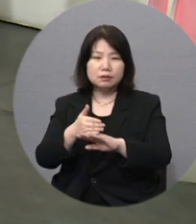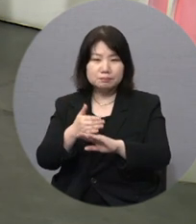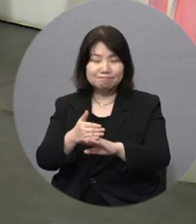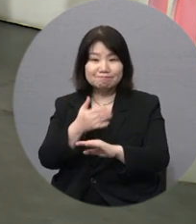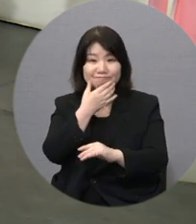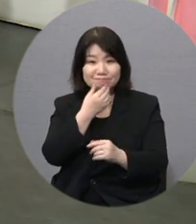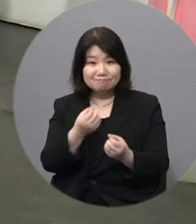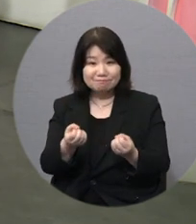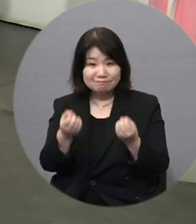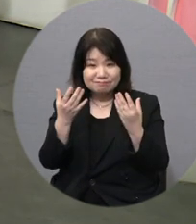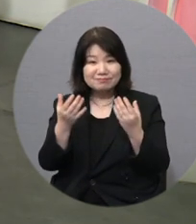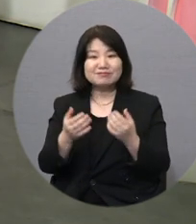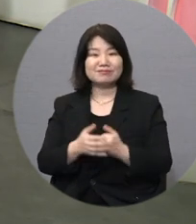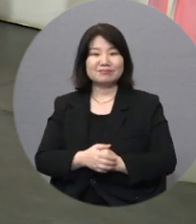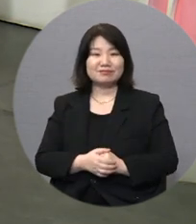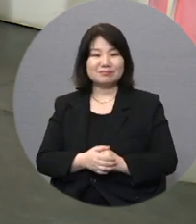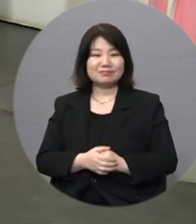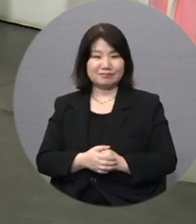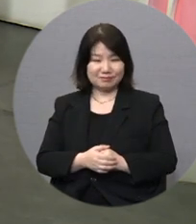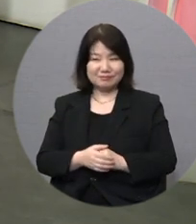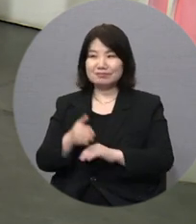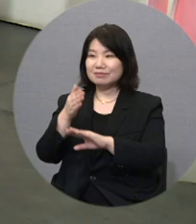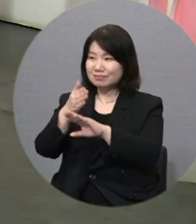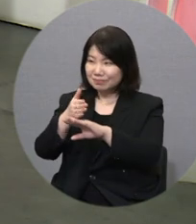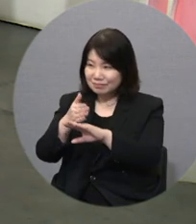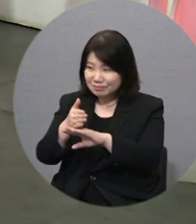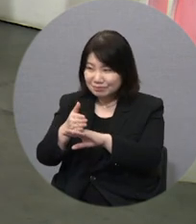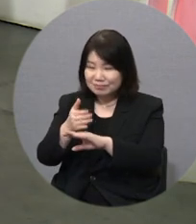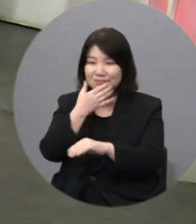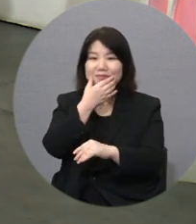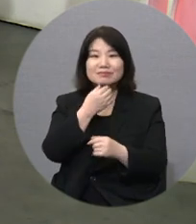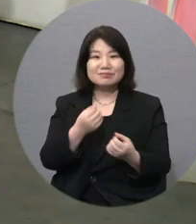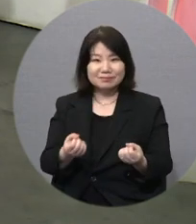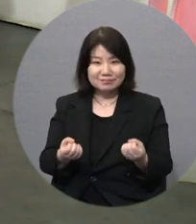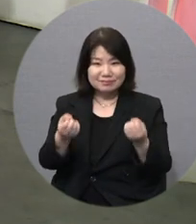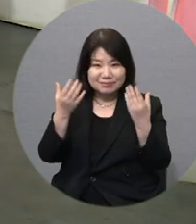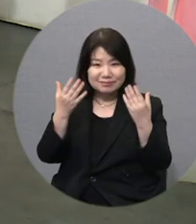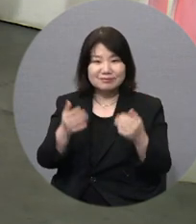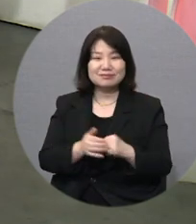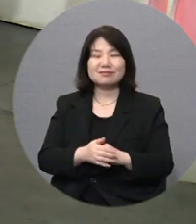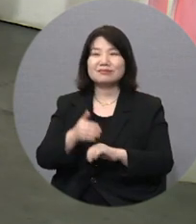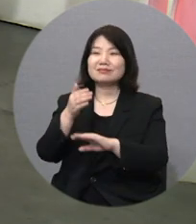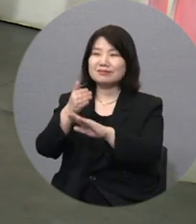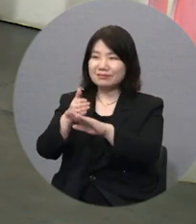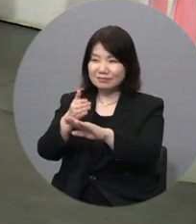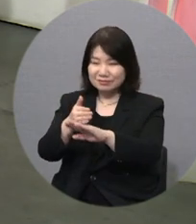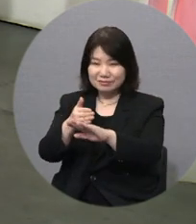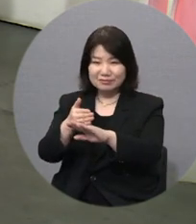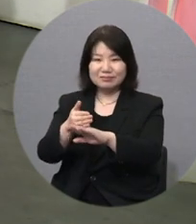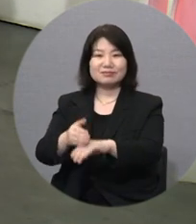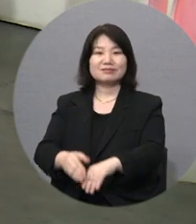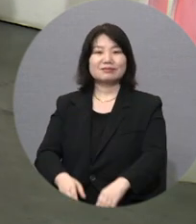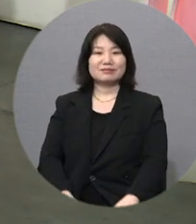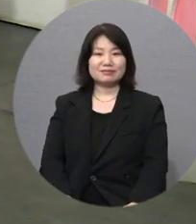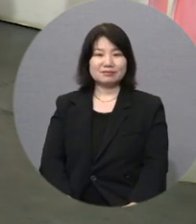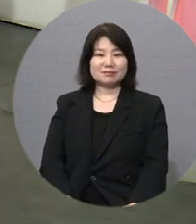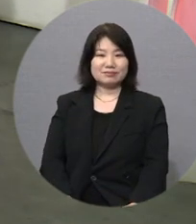다시 한번 축하드리면서 진짜 진짜 감사드려요 고맙습니다네 축하드립니다 고맙습니다 인터뷰에